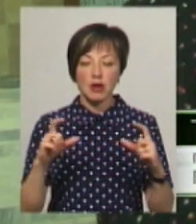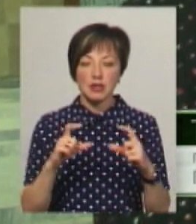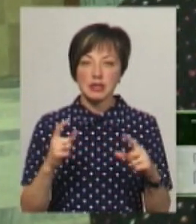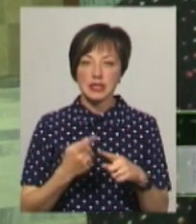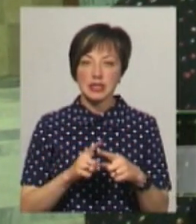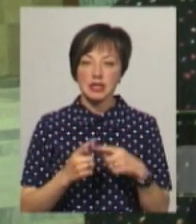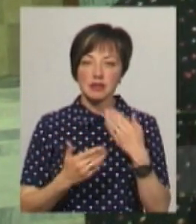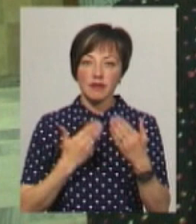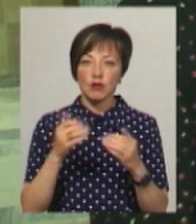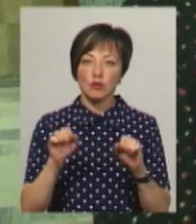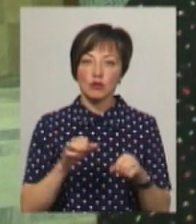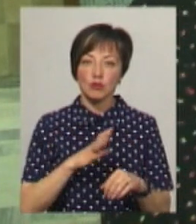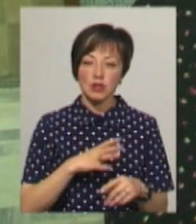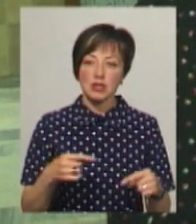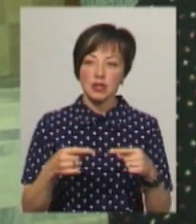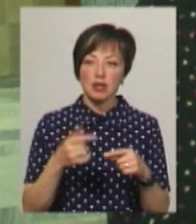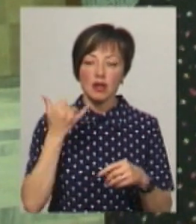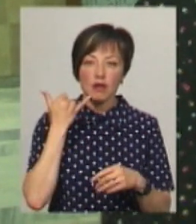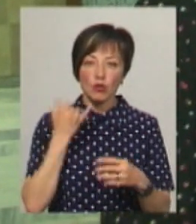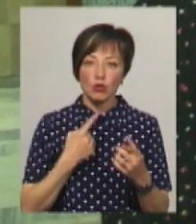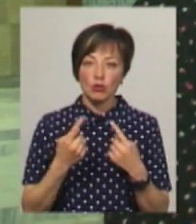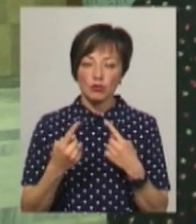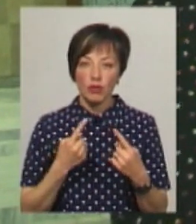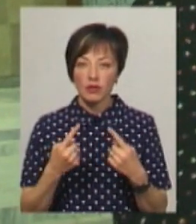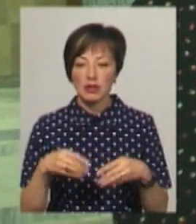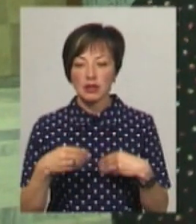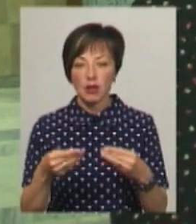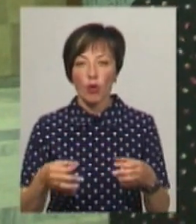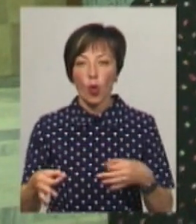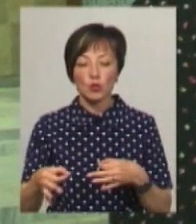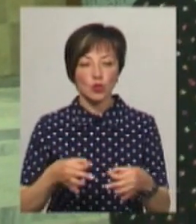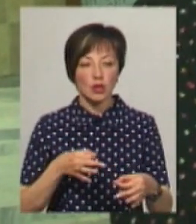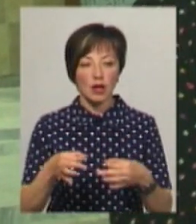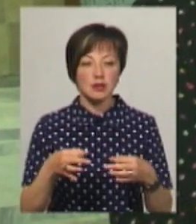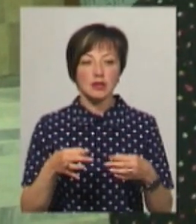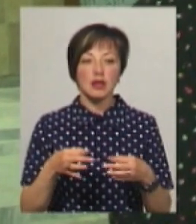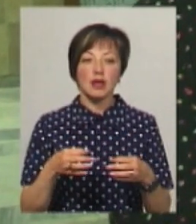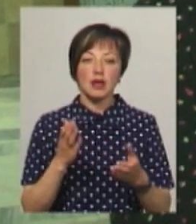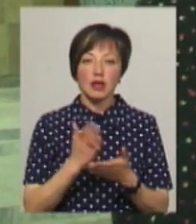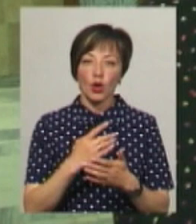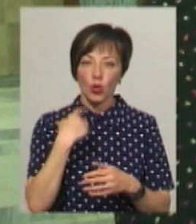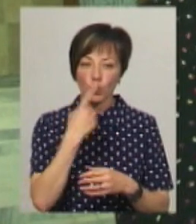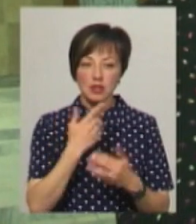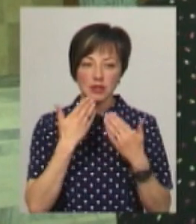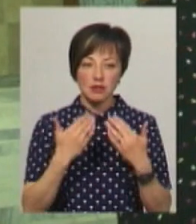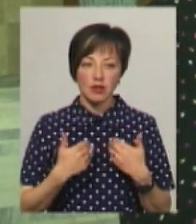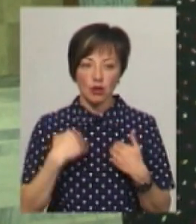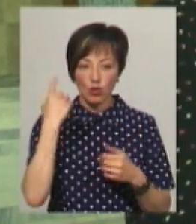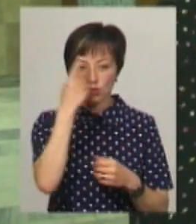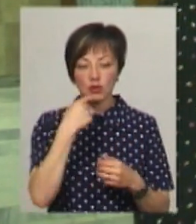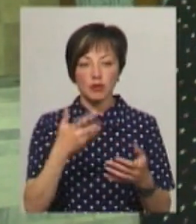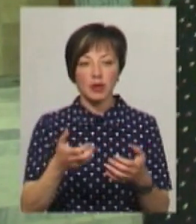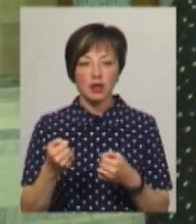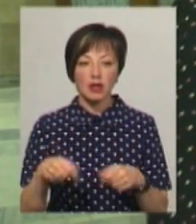Це звернення може бути згідно телефонної розмови, ми надаємо консультації. До нас є і усні звернення на особистому